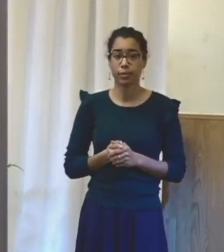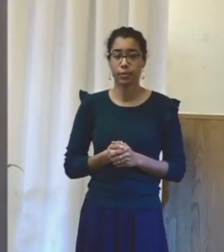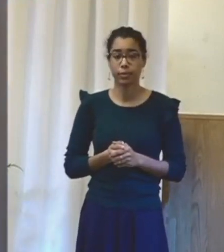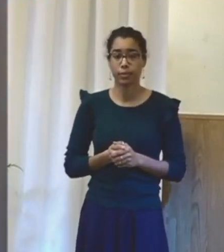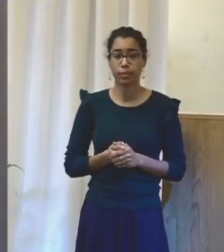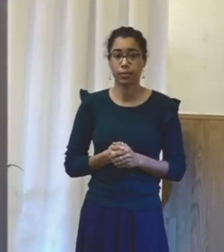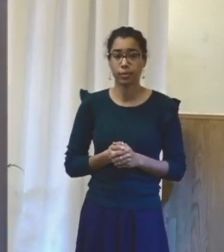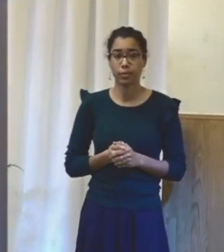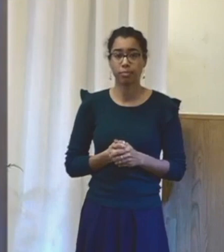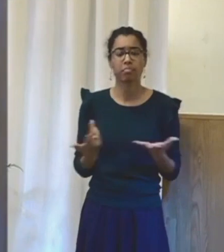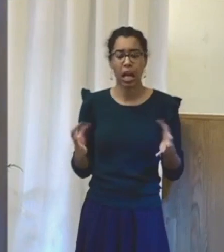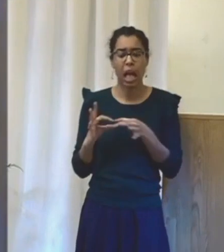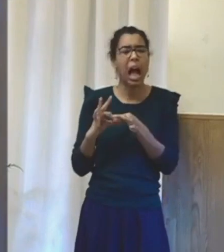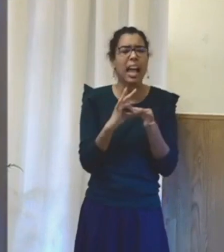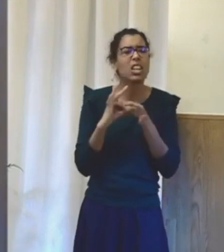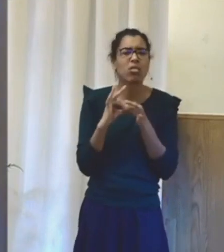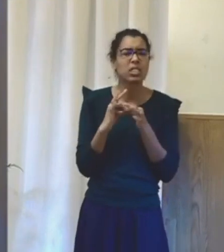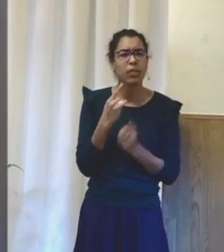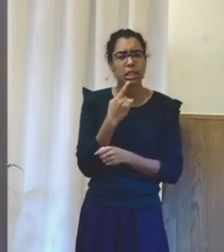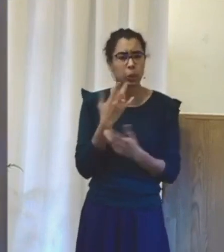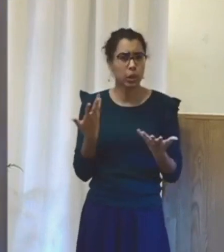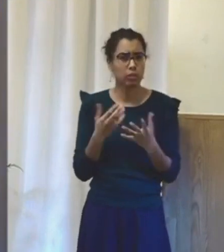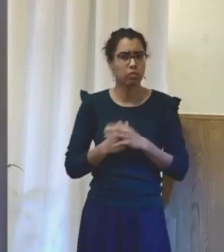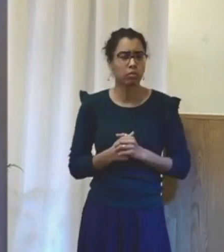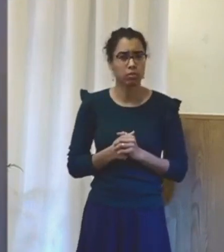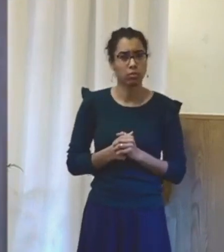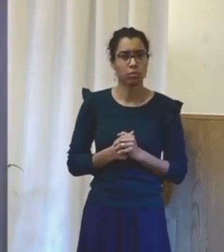Donc, qu'est-ce qu'une alliance?